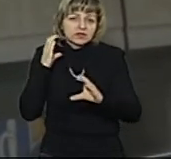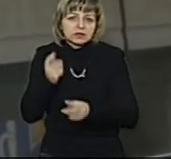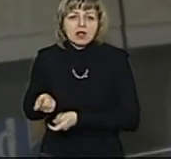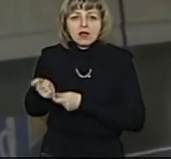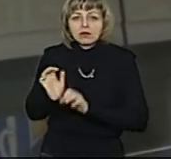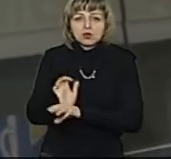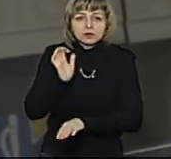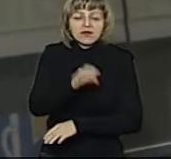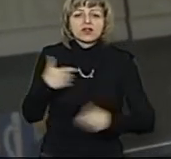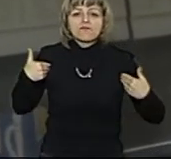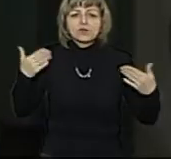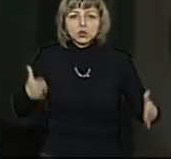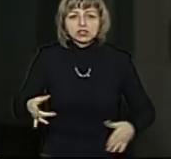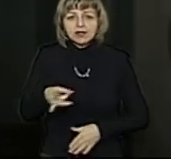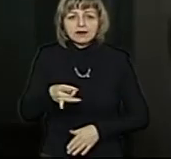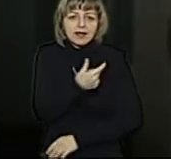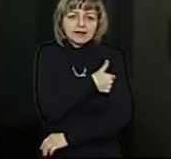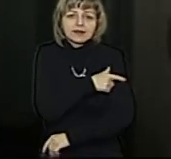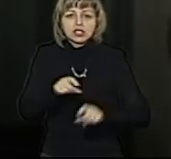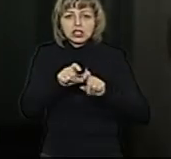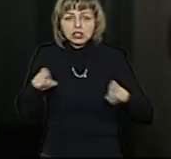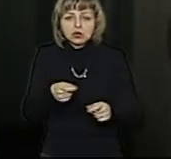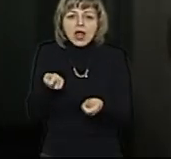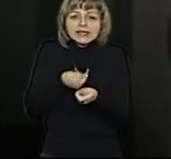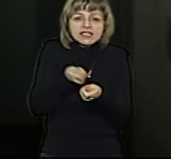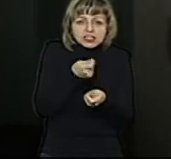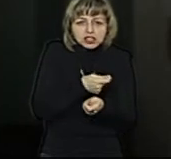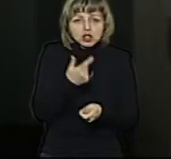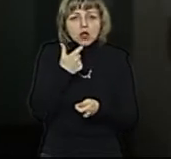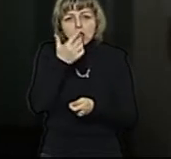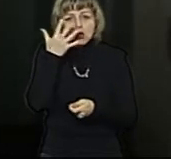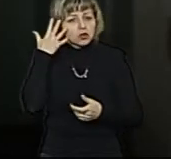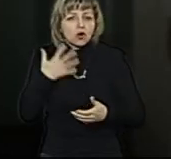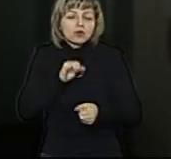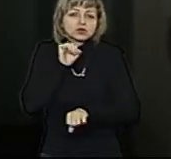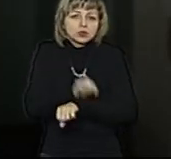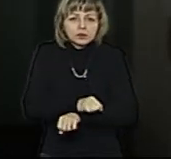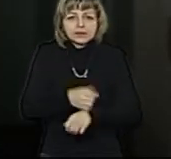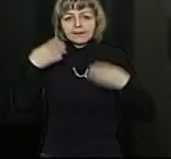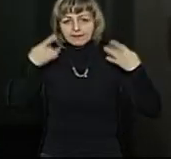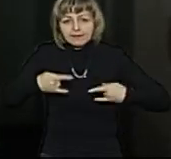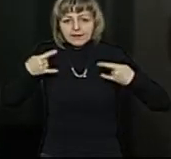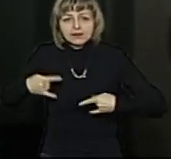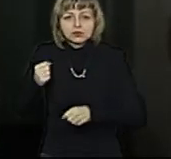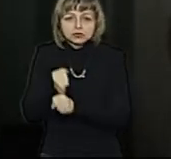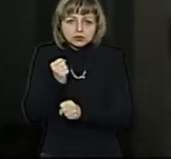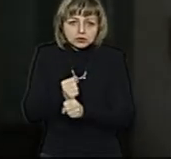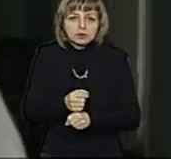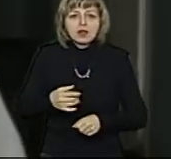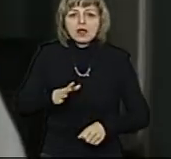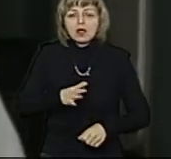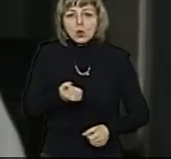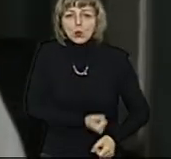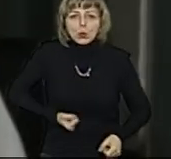до Рожичинської райлікарні. Зашито, кров зупинена, рентгени зроблені, УЗІ одному зроблено, була підозра за травму